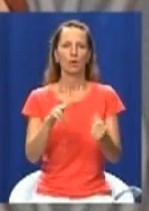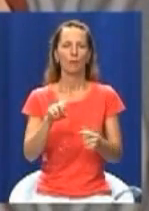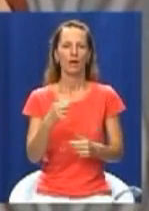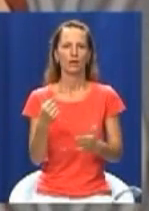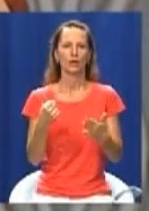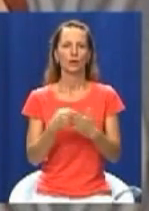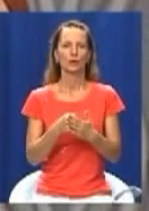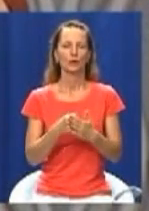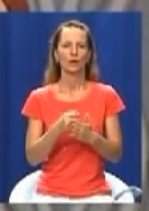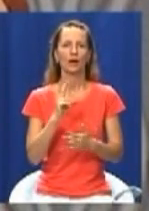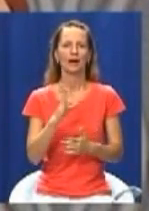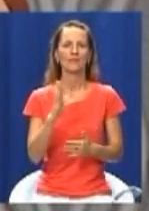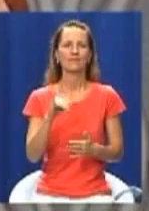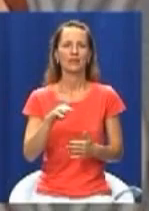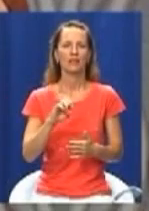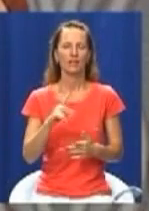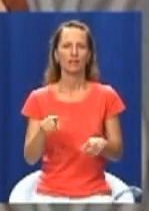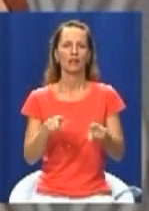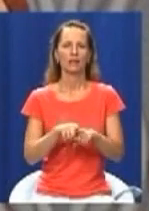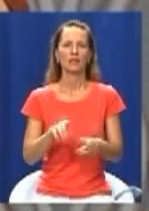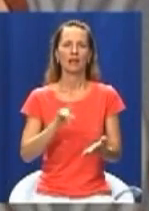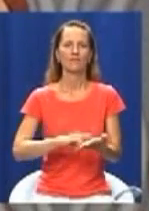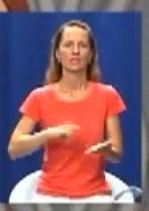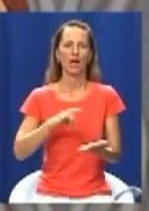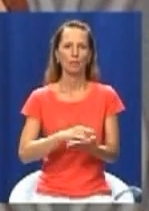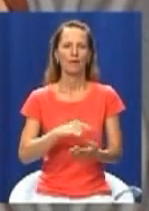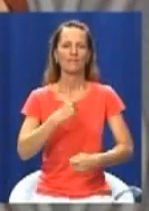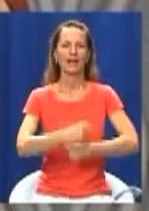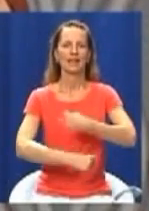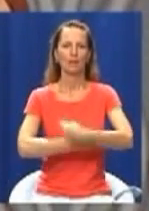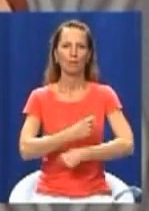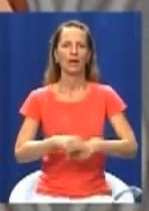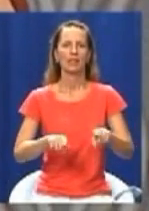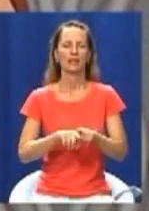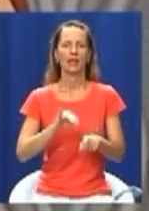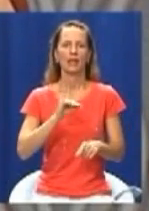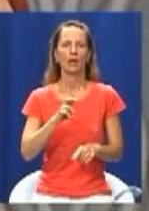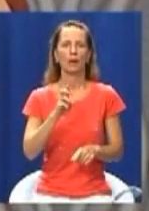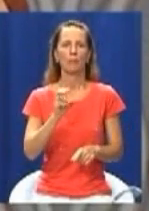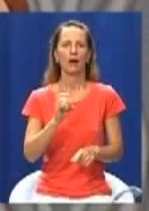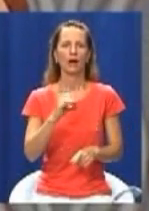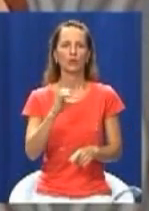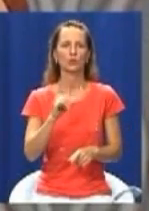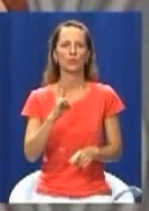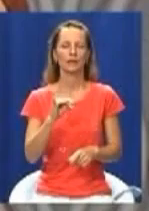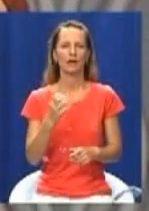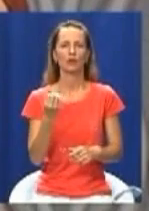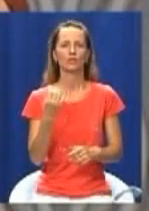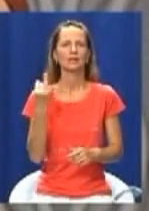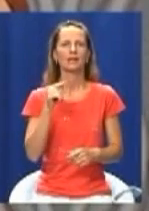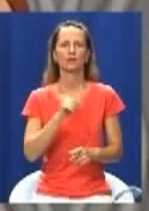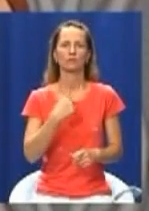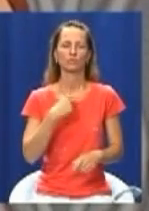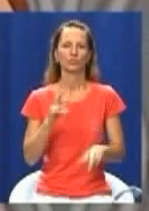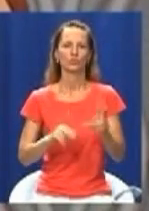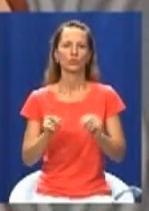квітень місяць. Так само, як жабки, як ведмеді, як борсуки. А ще цікаво те, що ми звикли